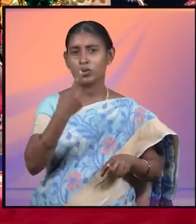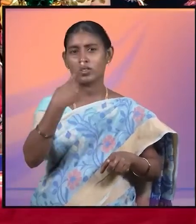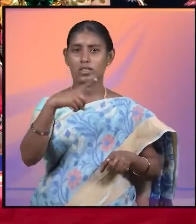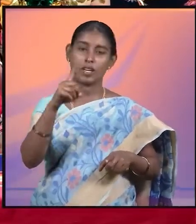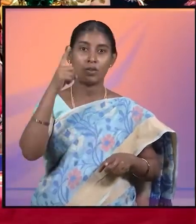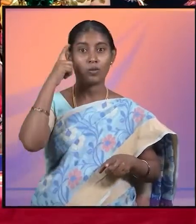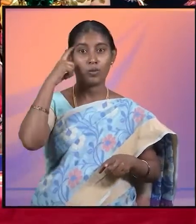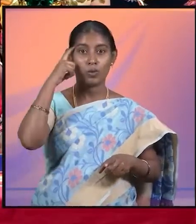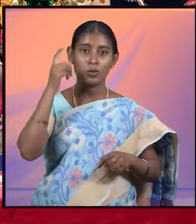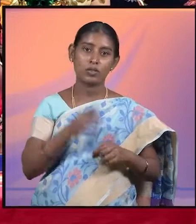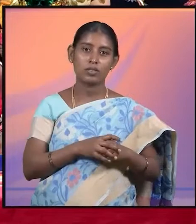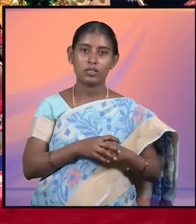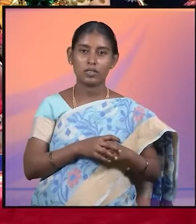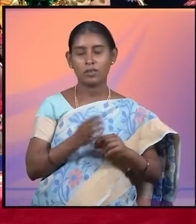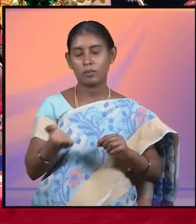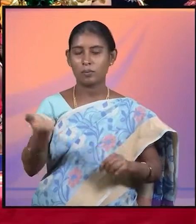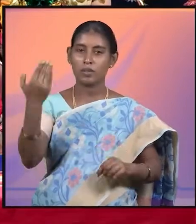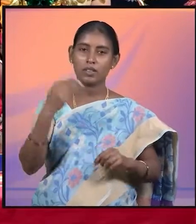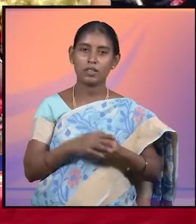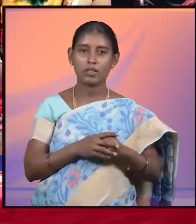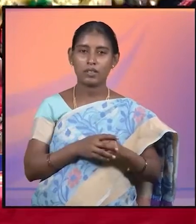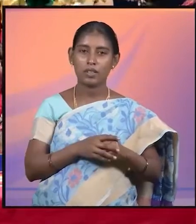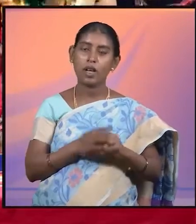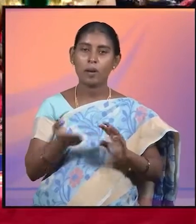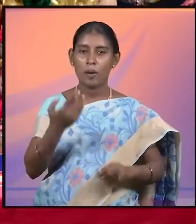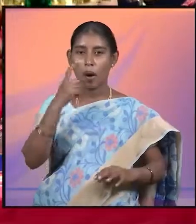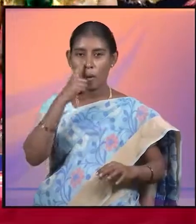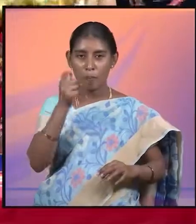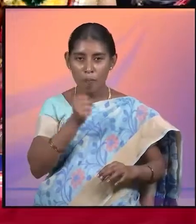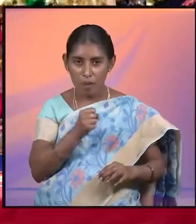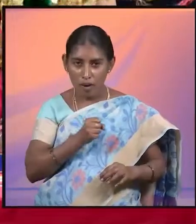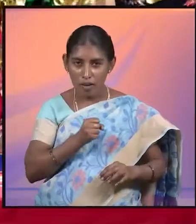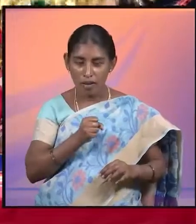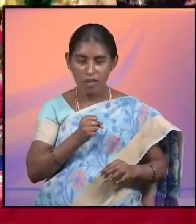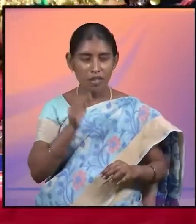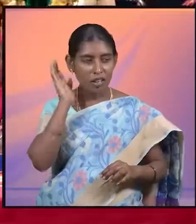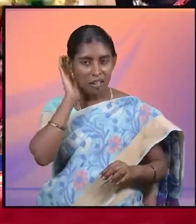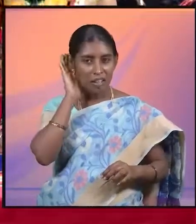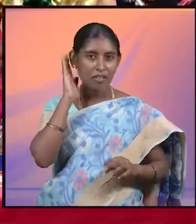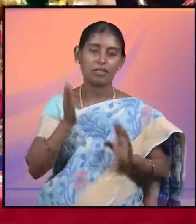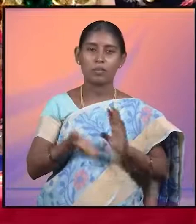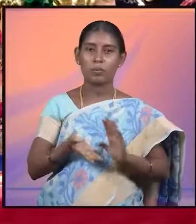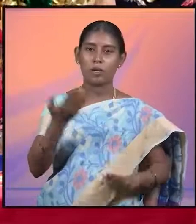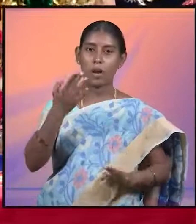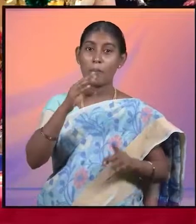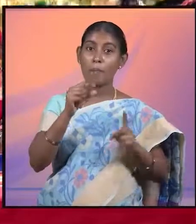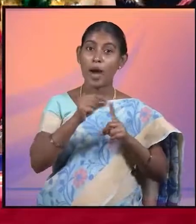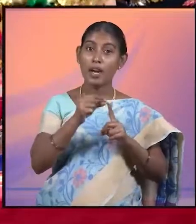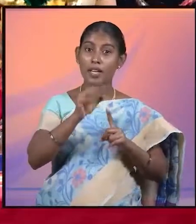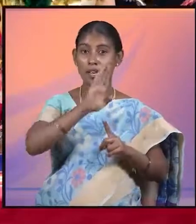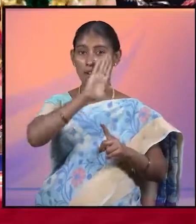தோணுச்சு, கிளம்பிட்டார். சென்றாரு சென்றாரு ஔவையாரு காஞ்சி